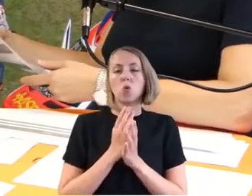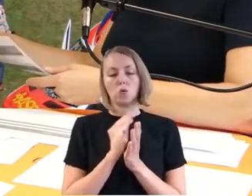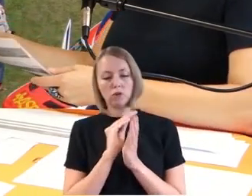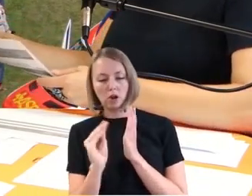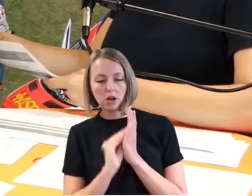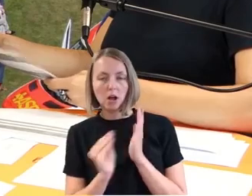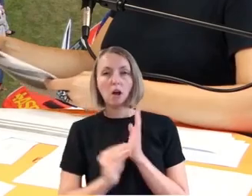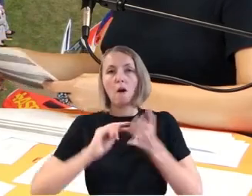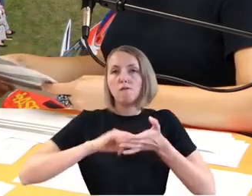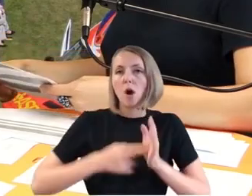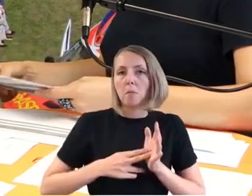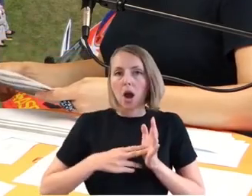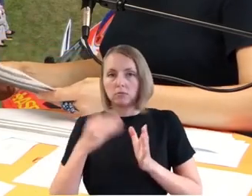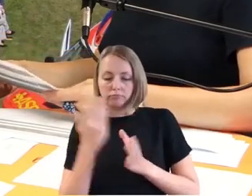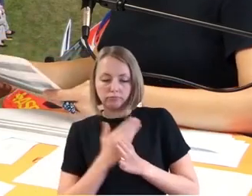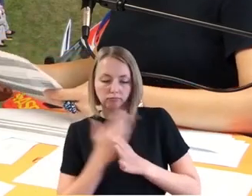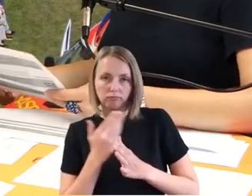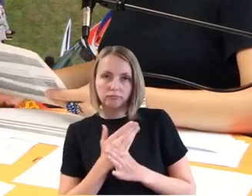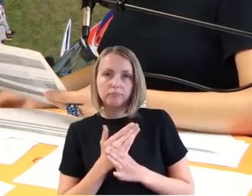Und